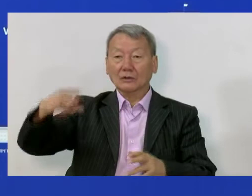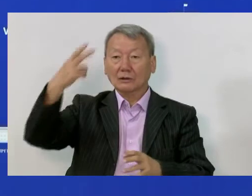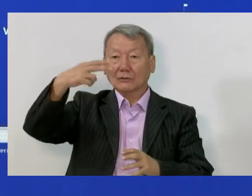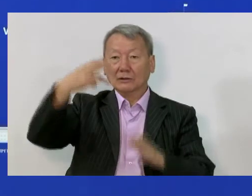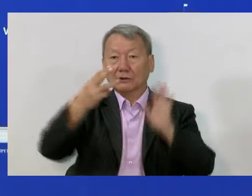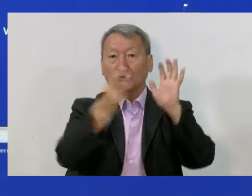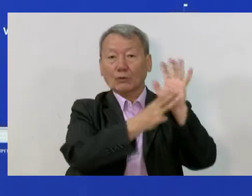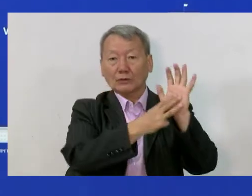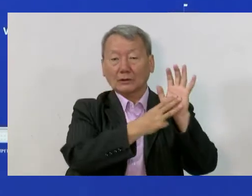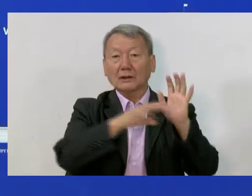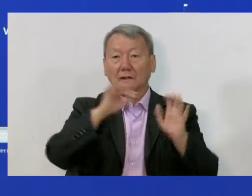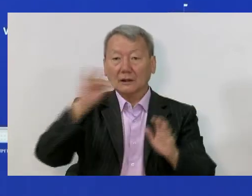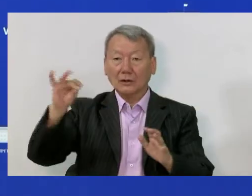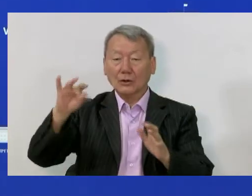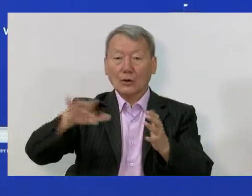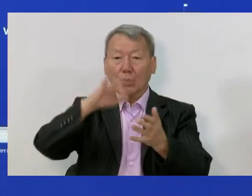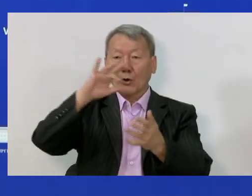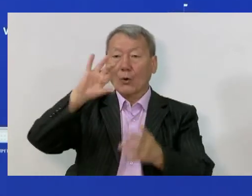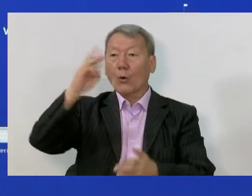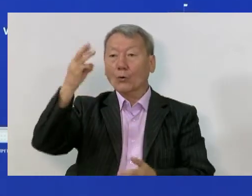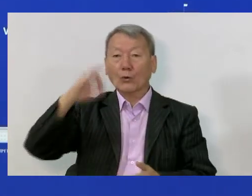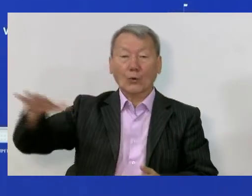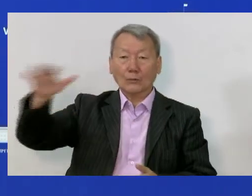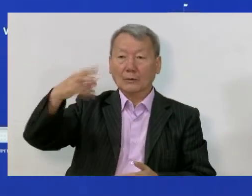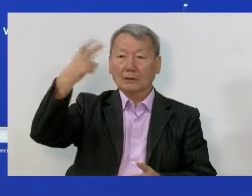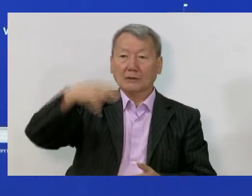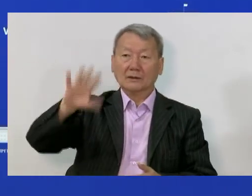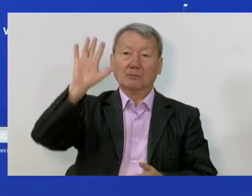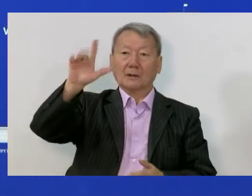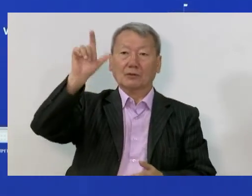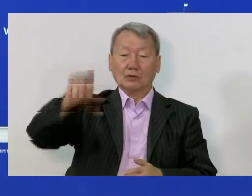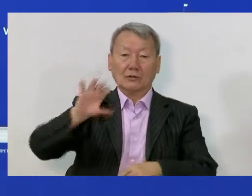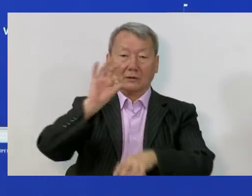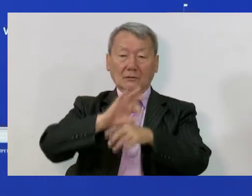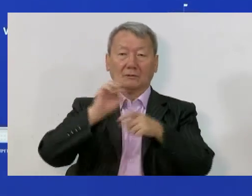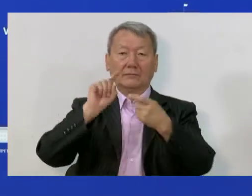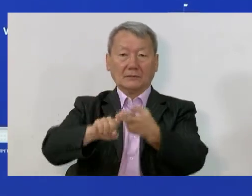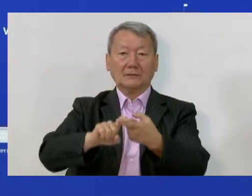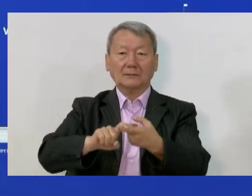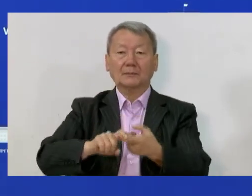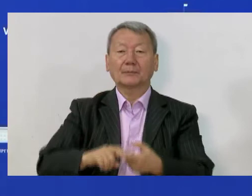28 и в Оршской области 25 новых случаев.